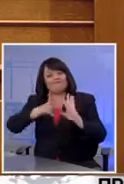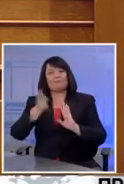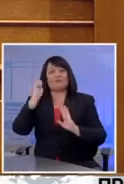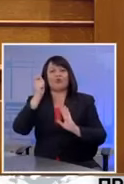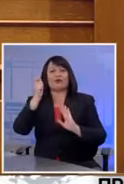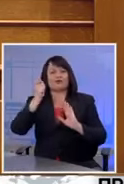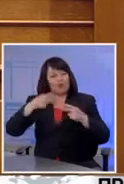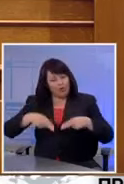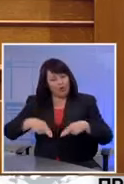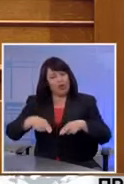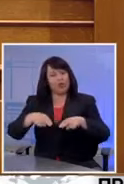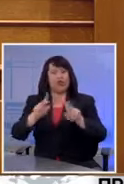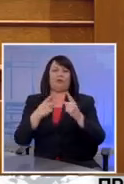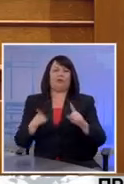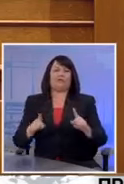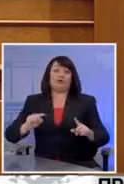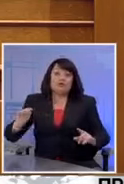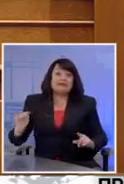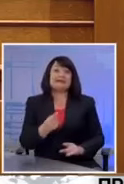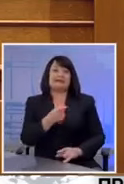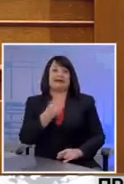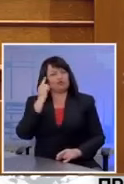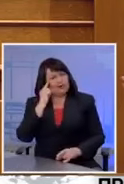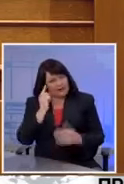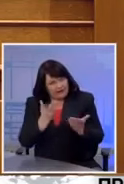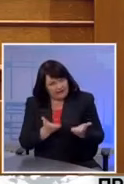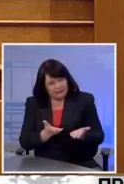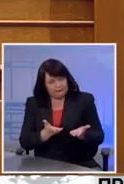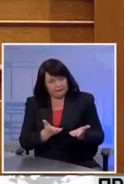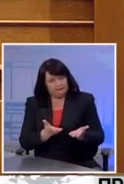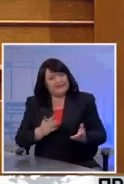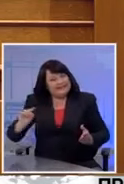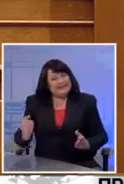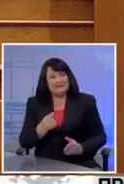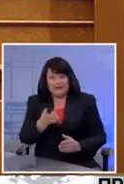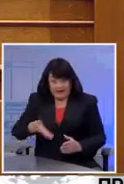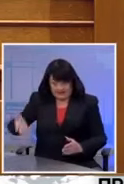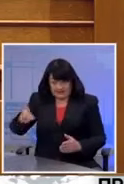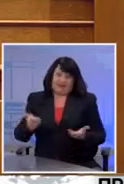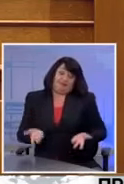Καταλαβαίνω ότι αυτό σας ενοχλεί. Το καταλαβαίνω. Σας ενοχλεί και εσάς.